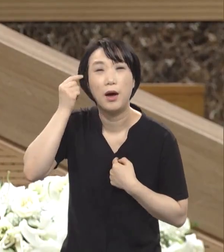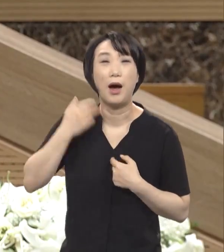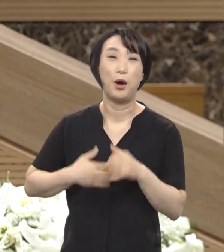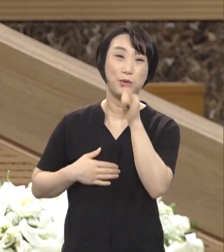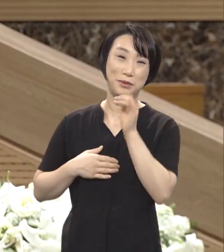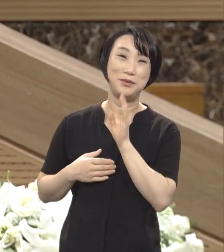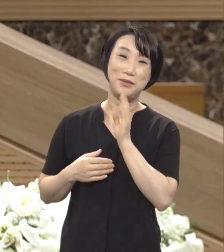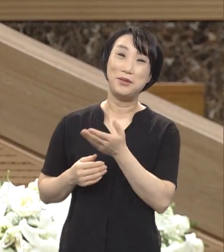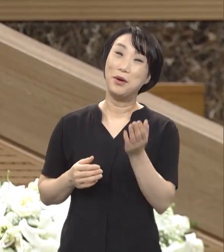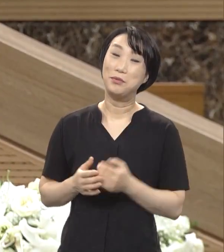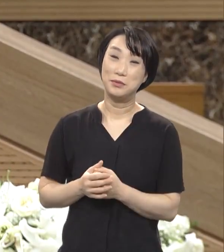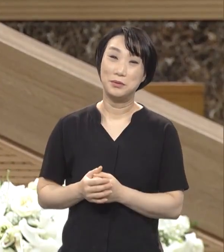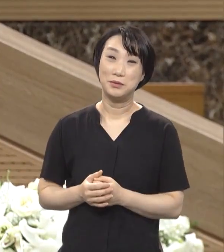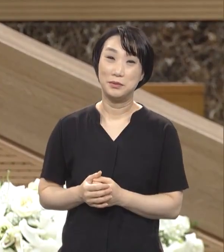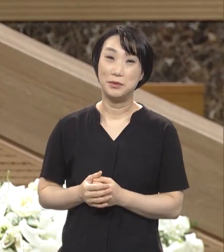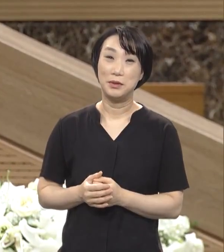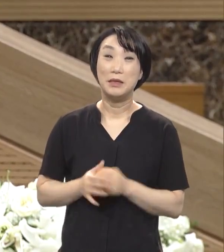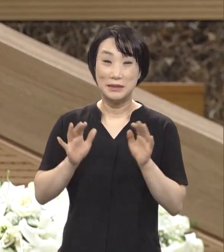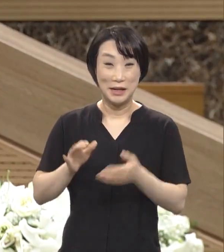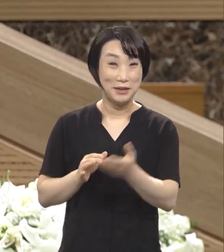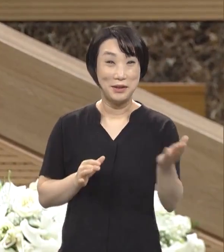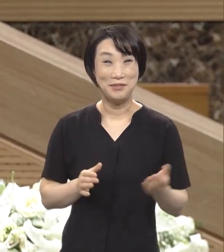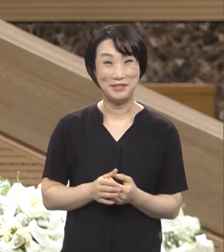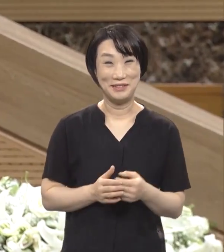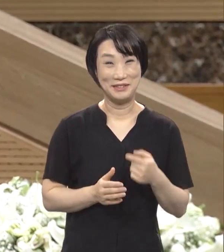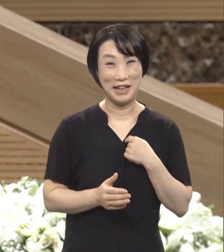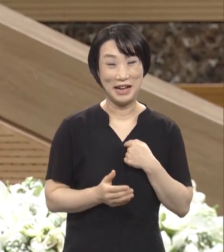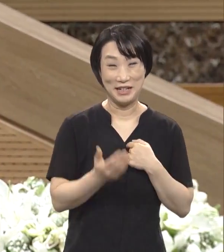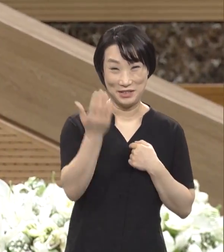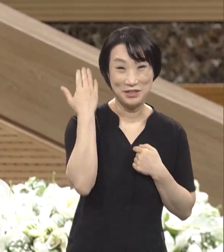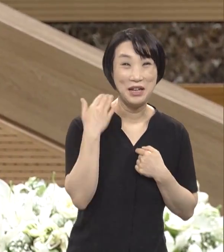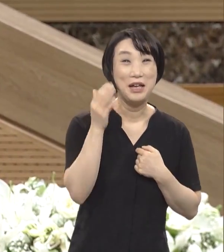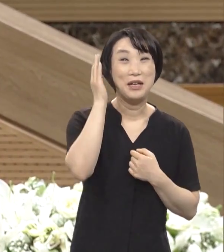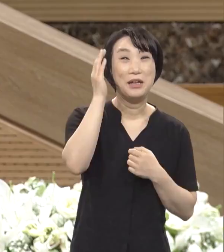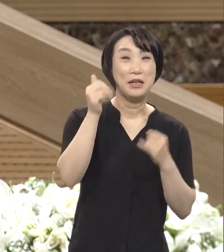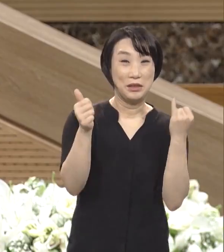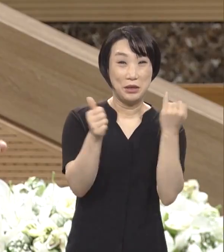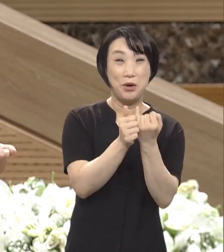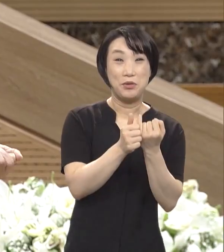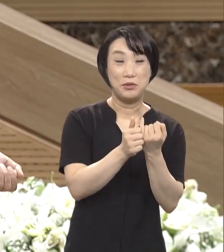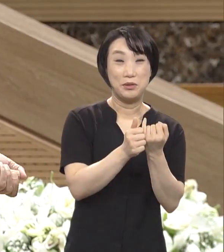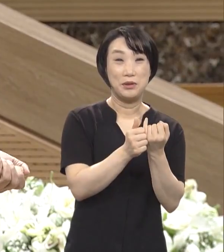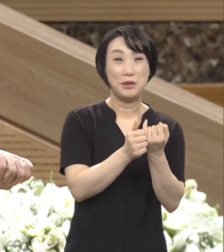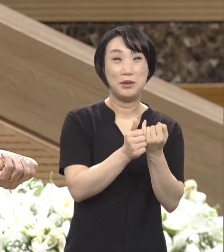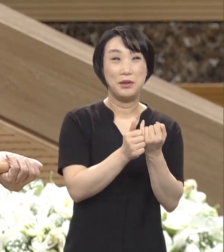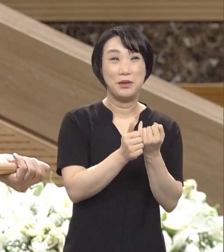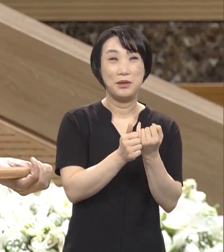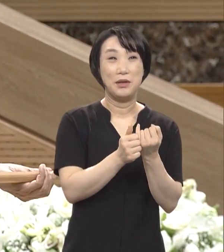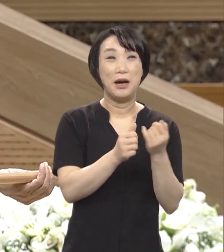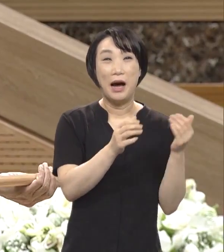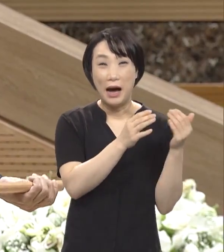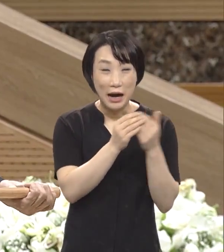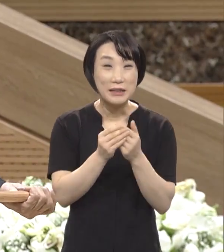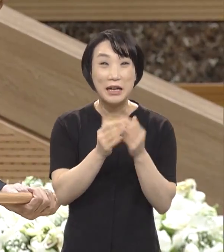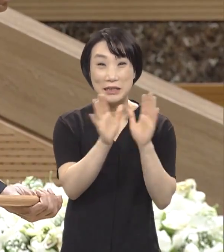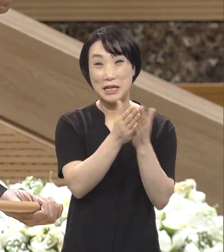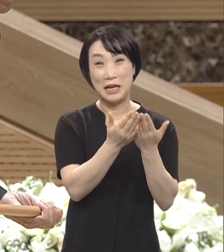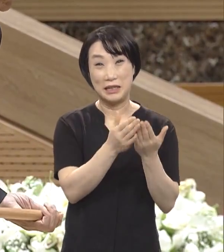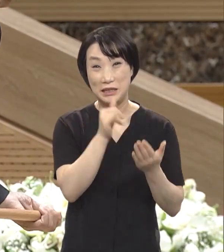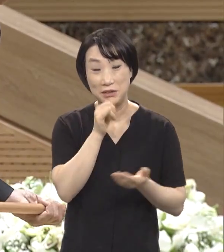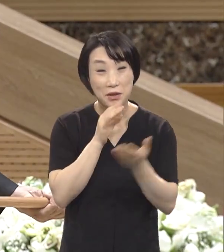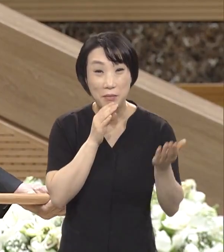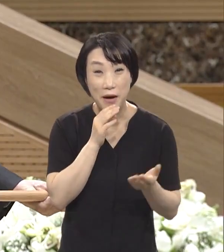왜 하나? 이게 결혼 가이드 책을 읽어보면 결혼을 왜 하나가 다 나왔잖아요.